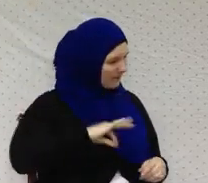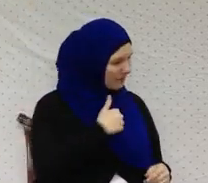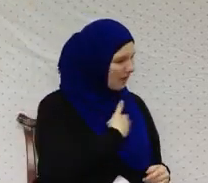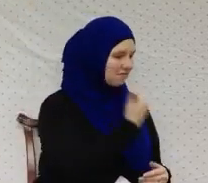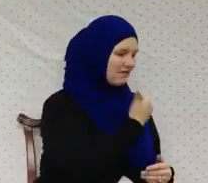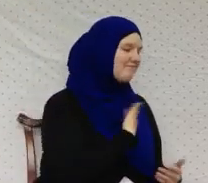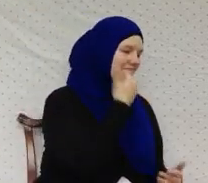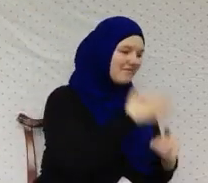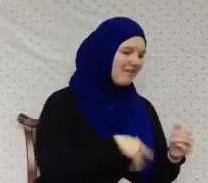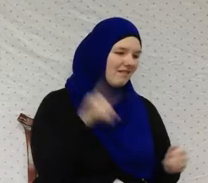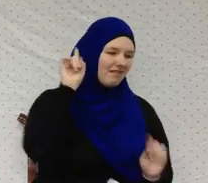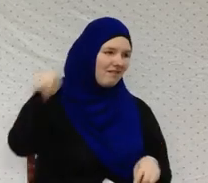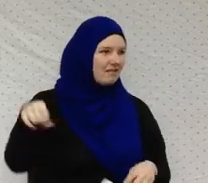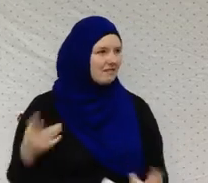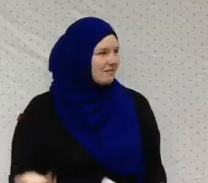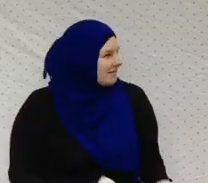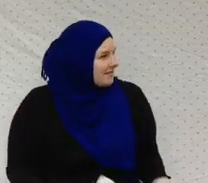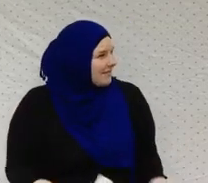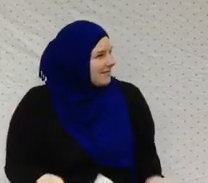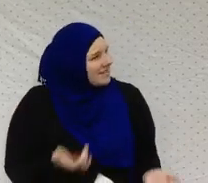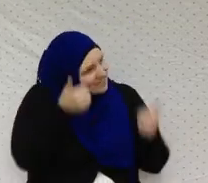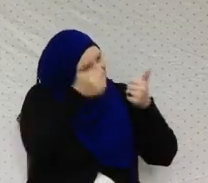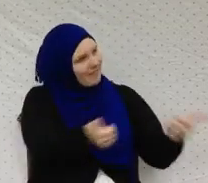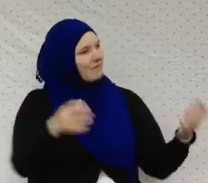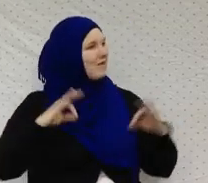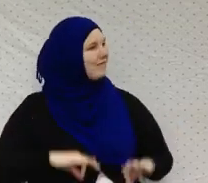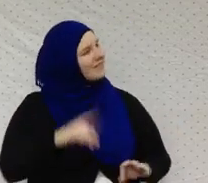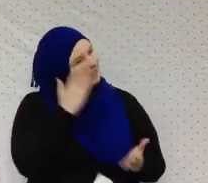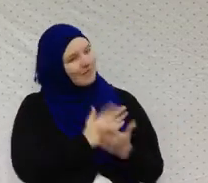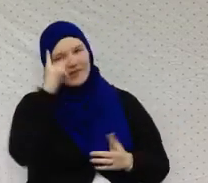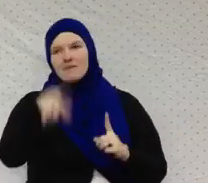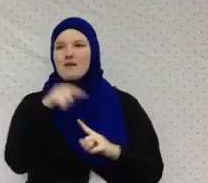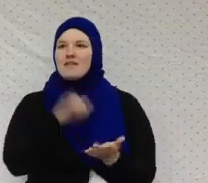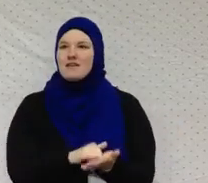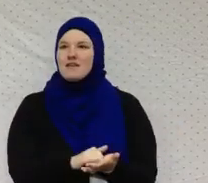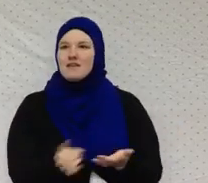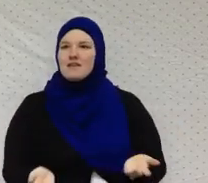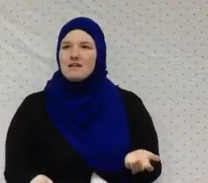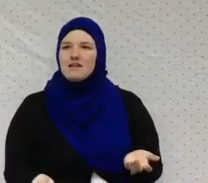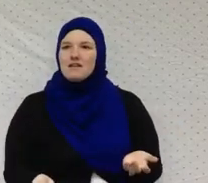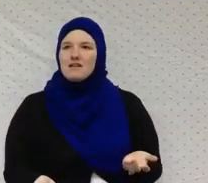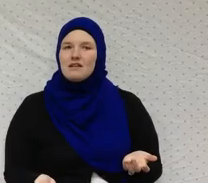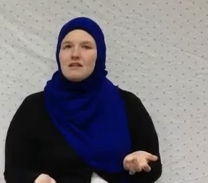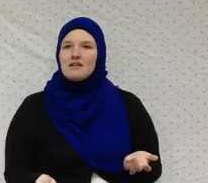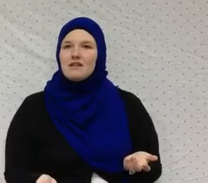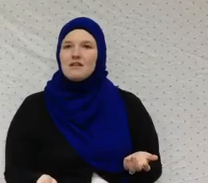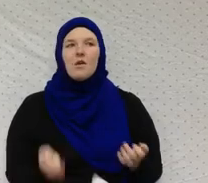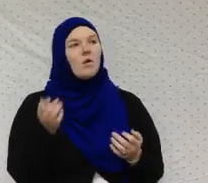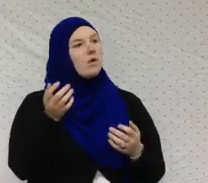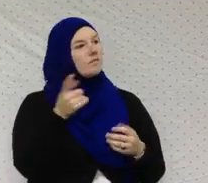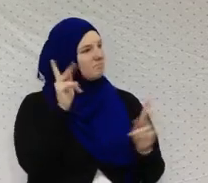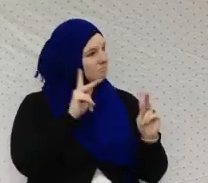telling us in Surah Al-Jumu'ah, إِذَا نُودِيَ لِلصَّلَاةِ مِنْ يَوْمِ الْجُمُعَةِ فَاسْعَوْا إِلَىٰ